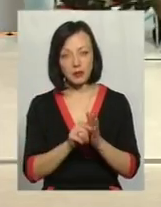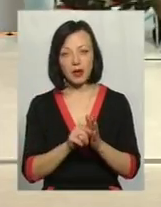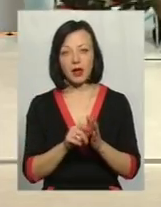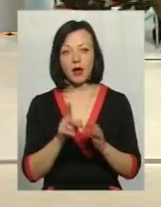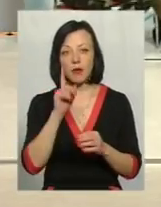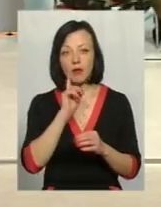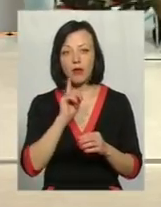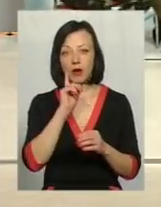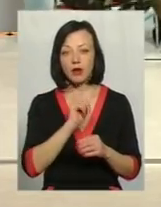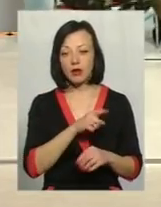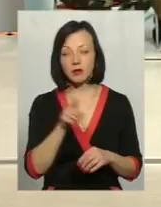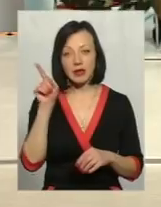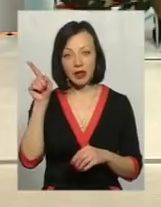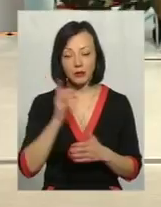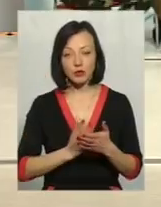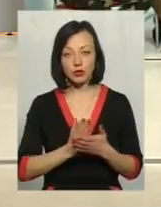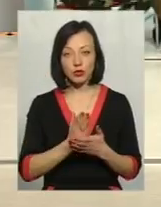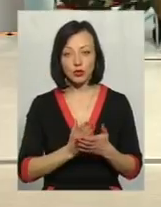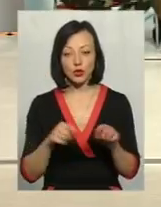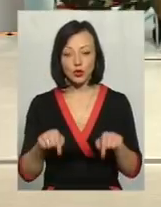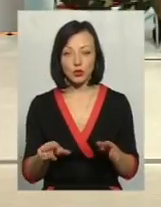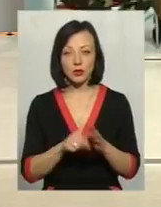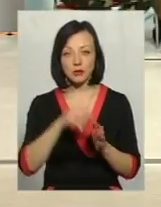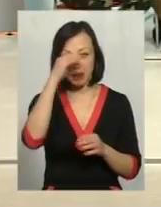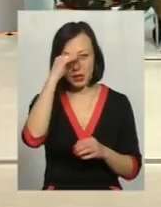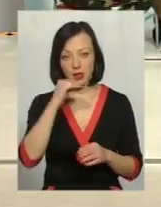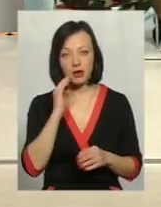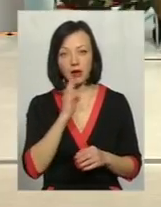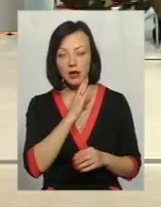період, поки хлопці там проходять службу, да, тут з батьками,